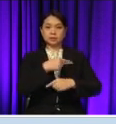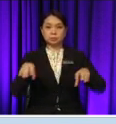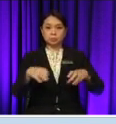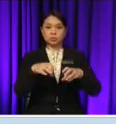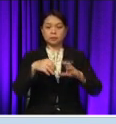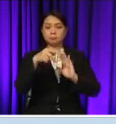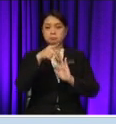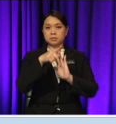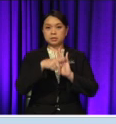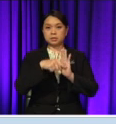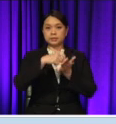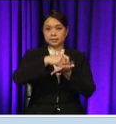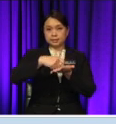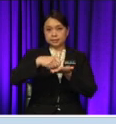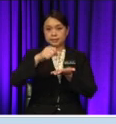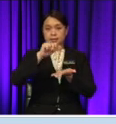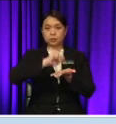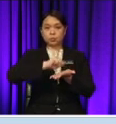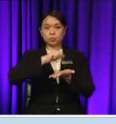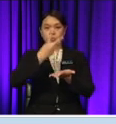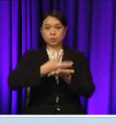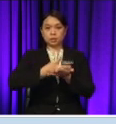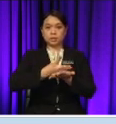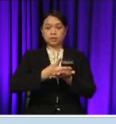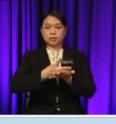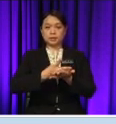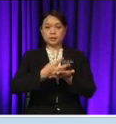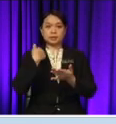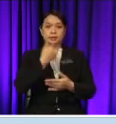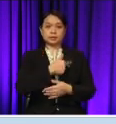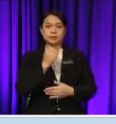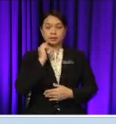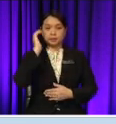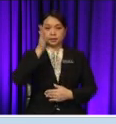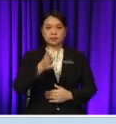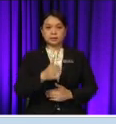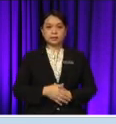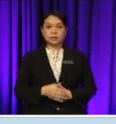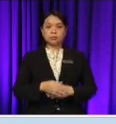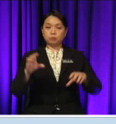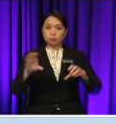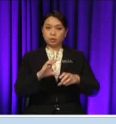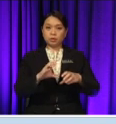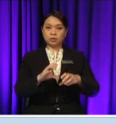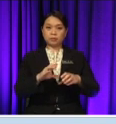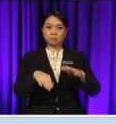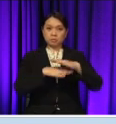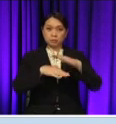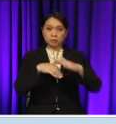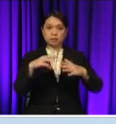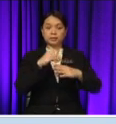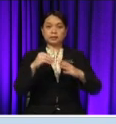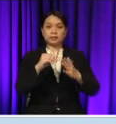keuangan kita akan lakukan penyembuhan band ini di bawah lebih di sini